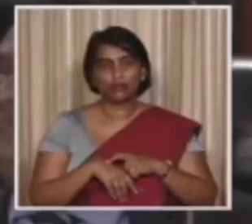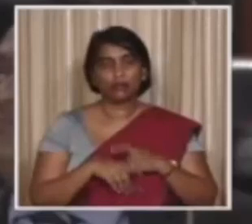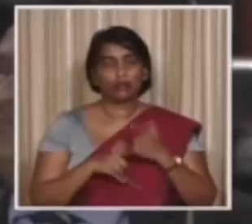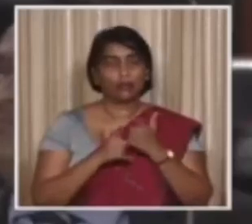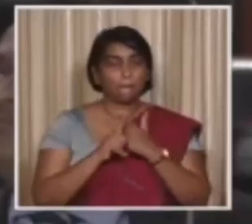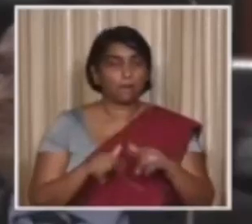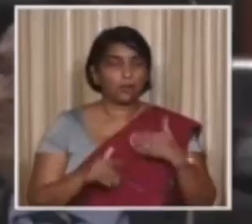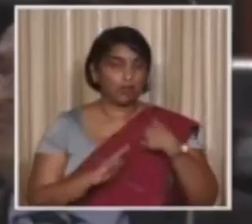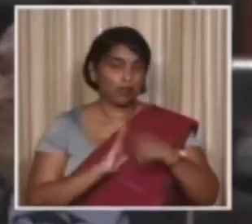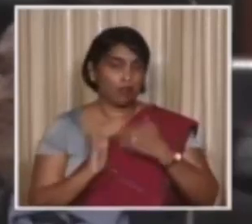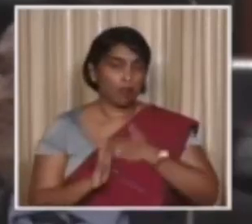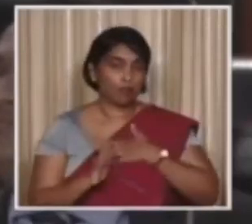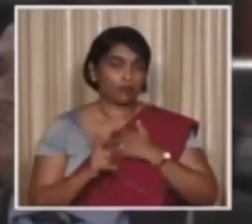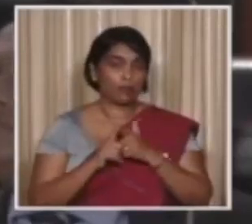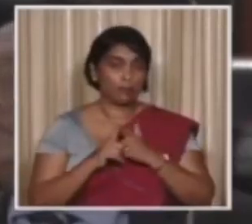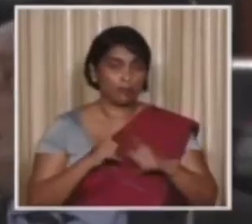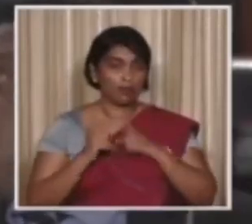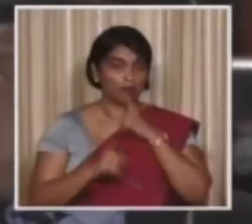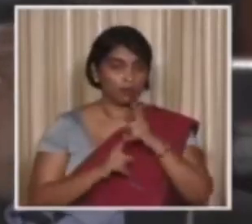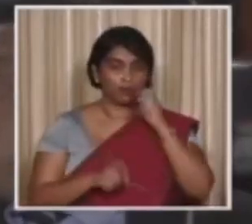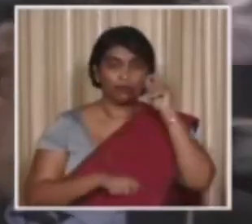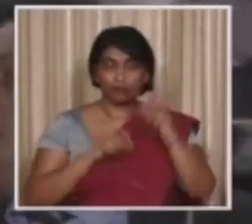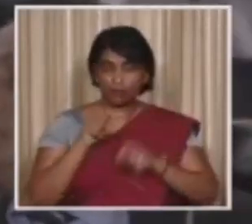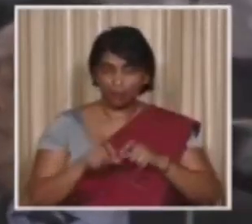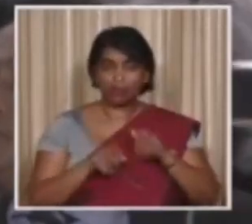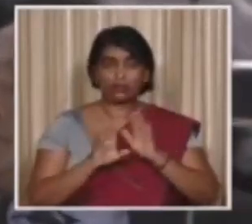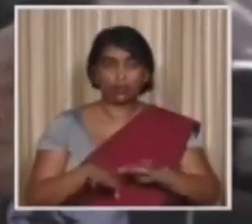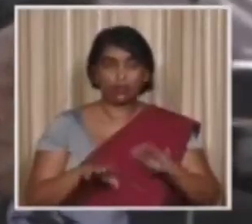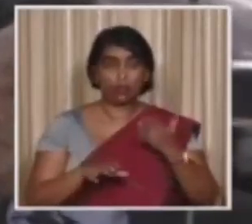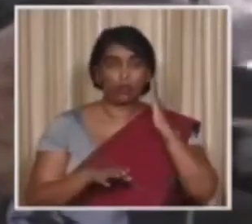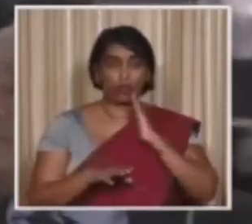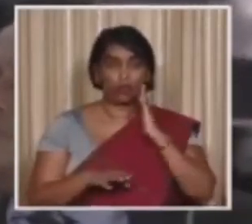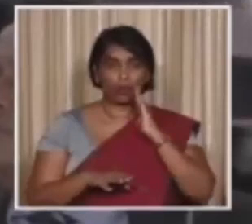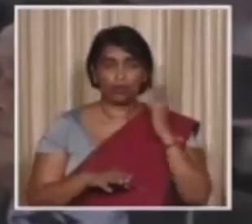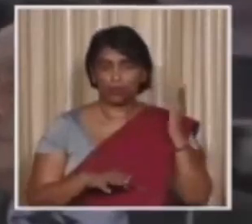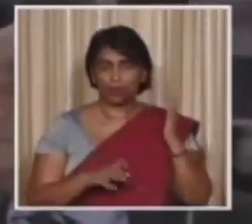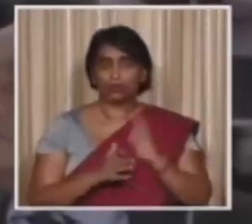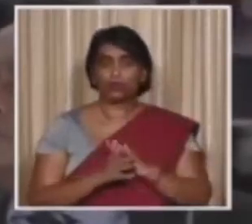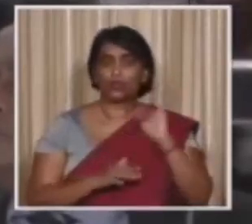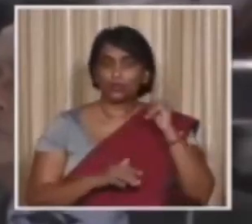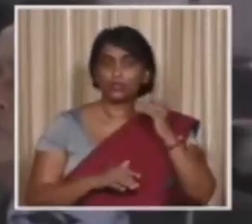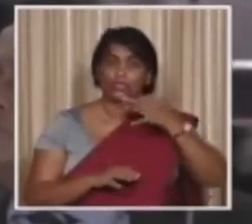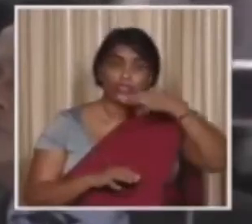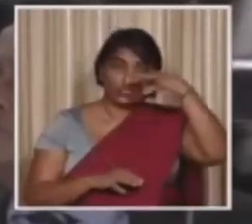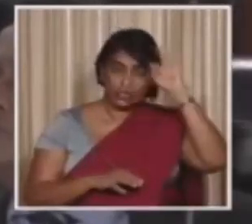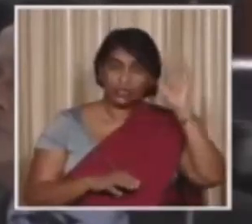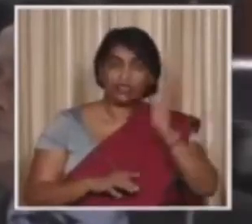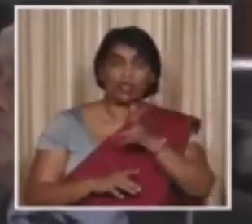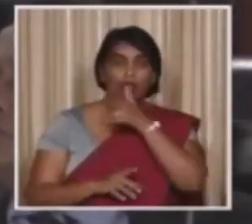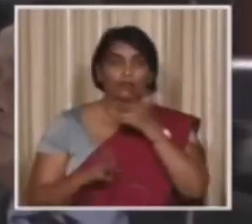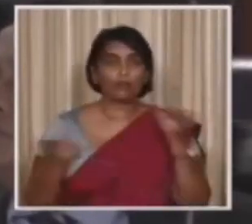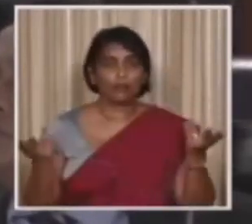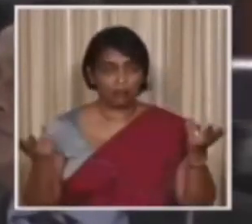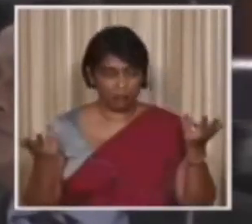භාෂා තමන්ගේ භාෂාව ගැන කතා කරන සමහර මිනිස්සුගේ දරුවෝ ඉන්නේ පිටරට. සමහර අයට සිංහලෙන් කතා කරන්නත්